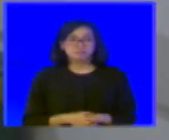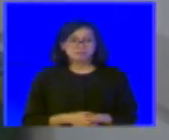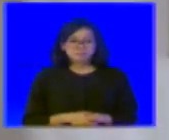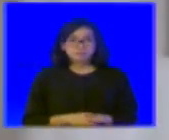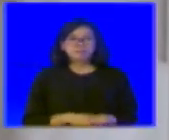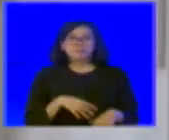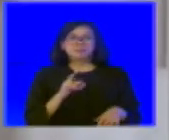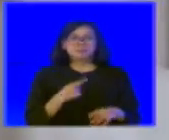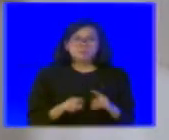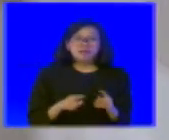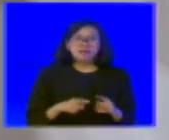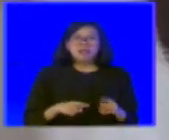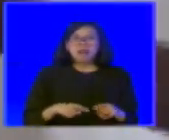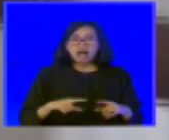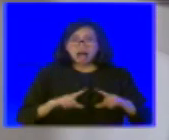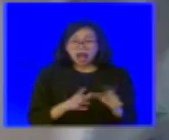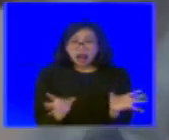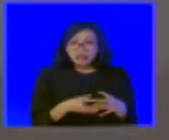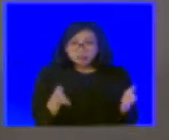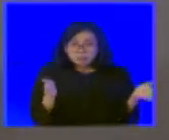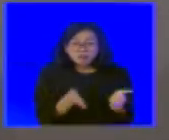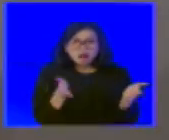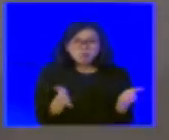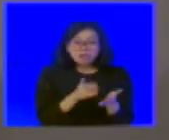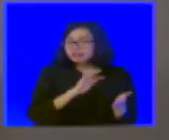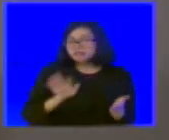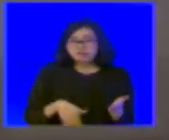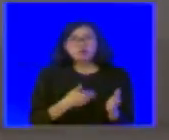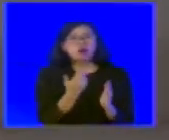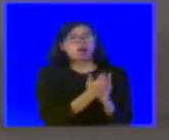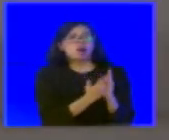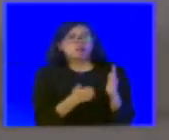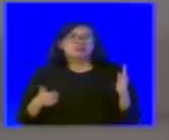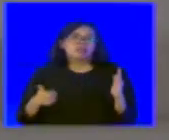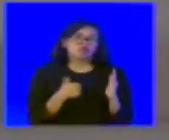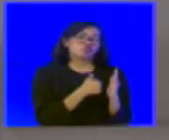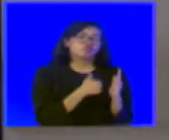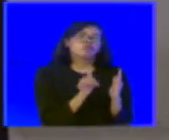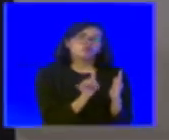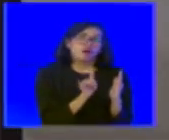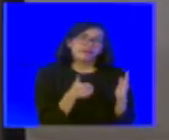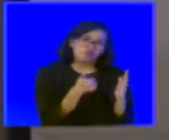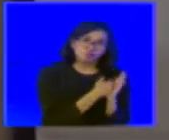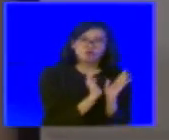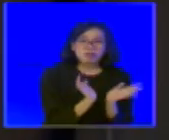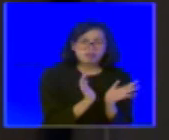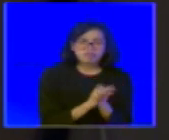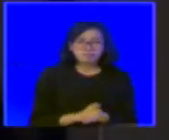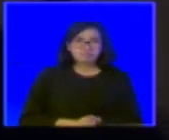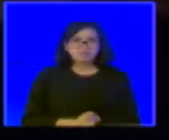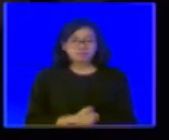Kendati demikian, semua peralatan dan perawatan terhadap pasien corona sudah sesuai standar nasional penanganan darurat pasien COVID-19.